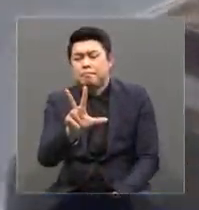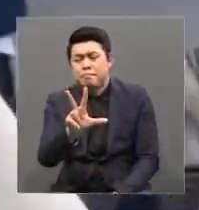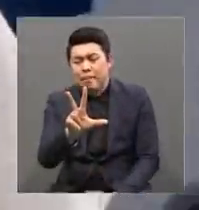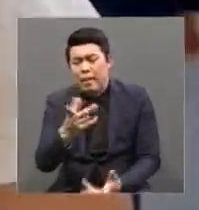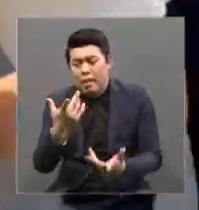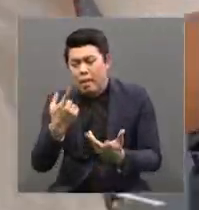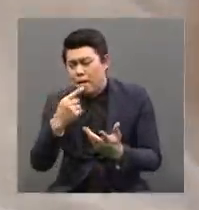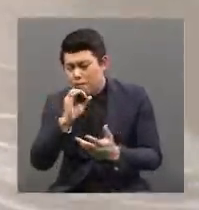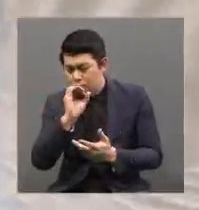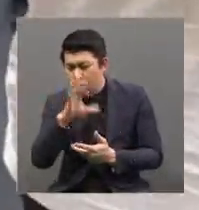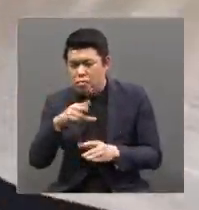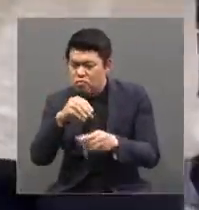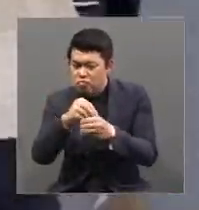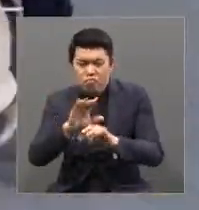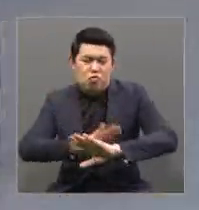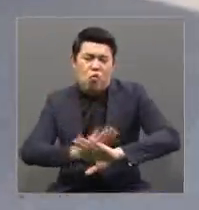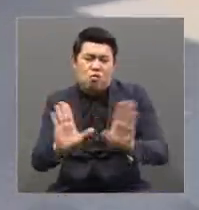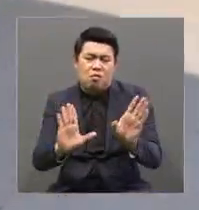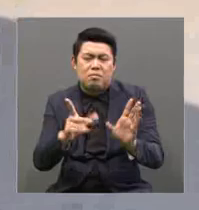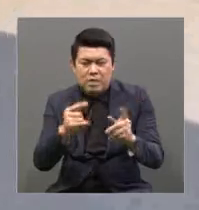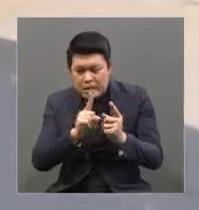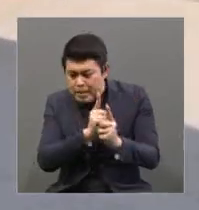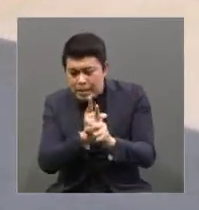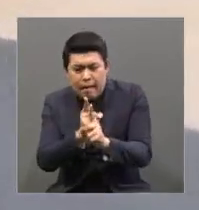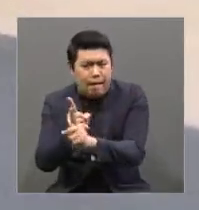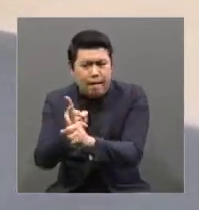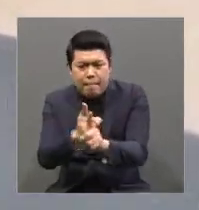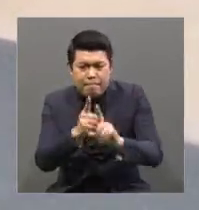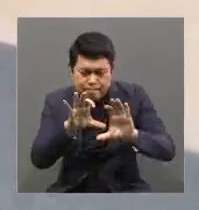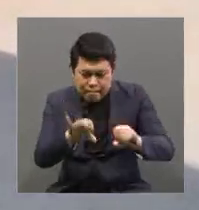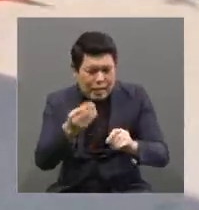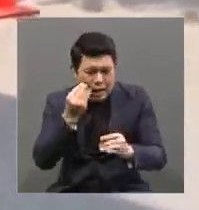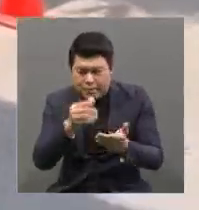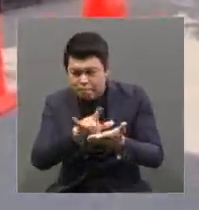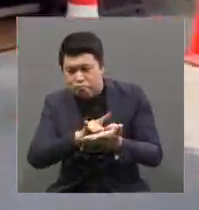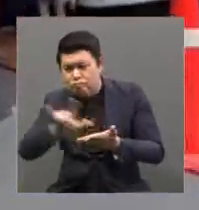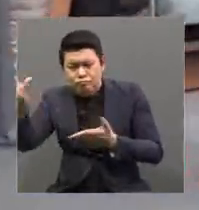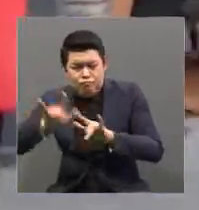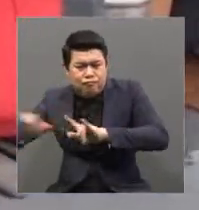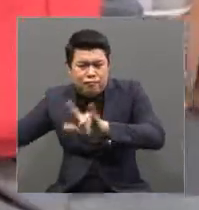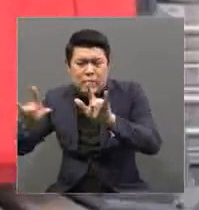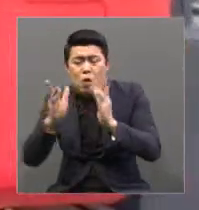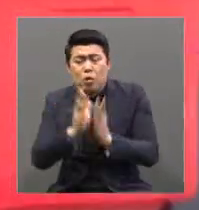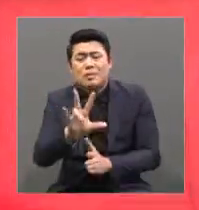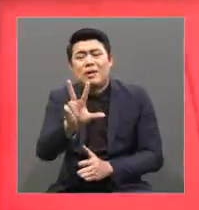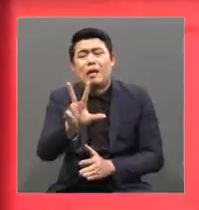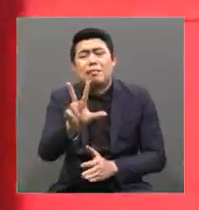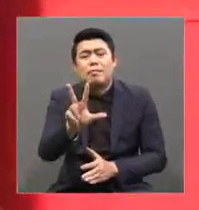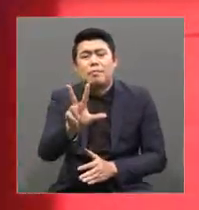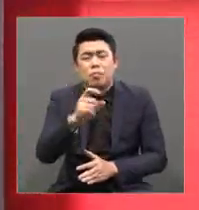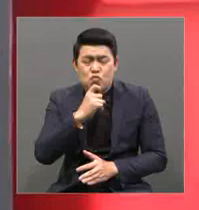ที่ก็อนุมัติเพิกถอนการอยู่ในราชอาณาจักรแล้วก็ติดตามทั้ง3เนี่ยผลักดันกลับประเทศค่ะเบื้องต้นทั้ง3ราย